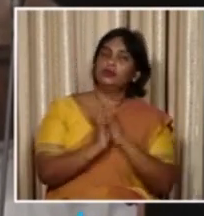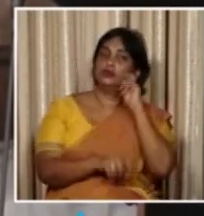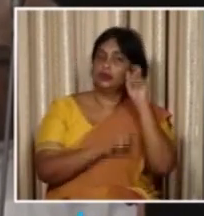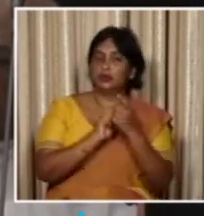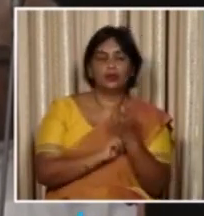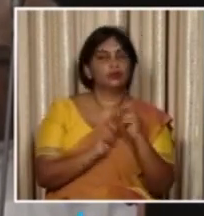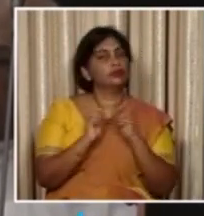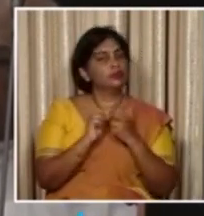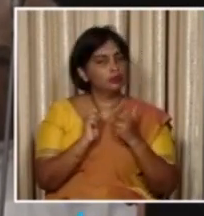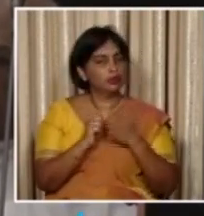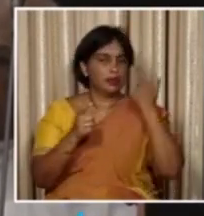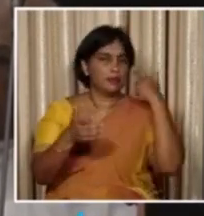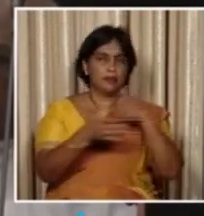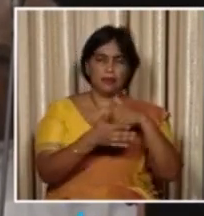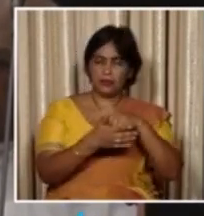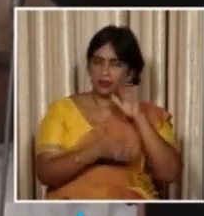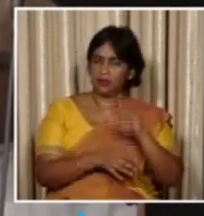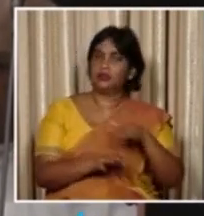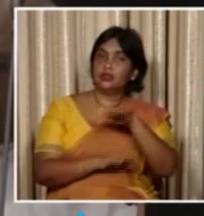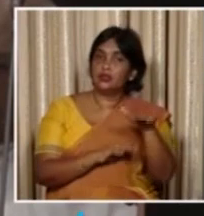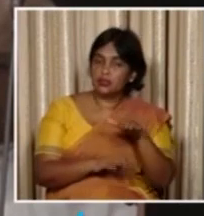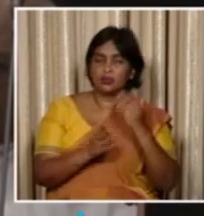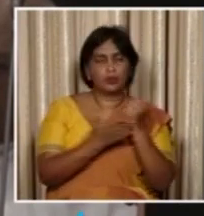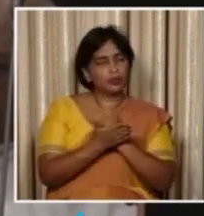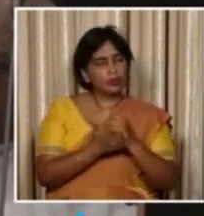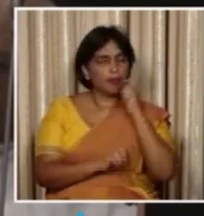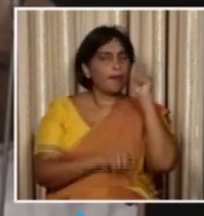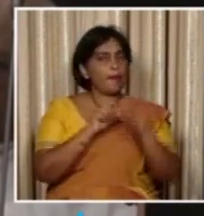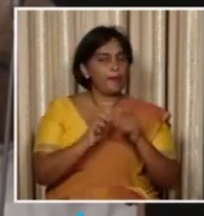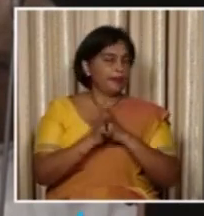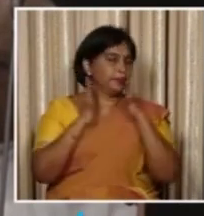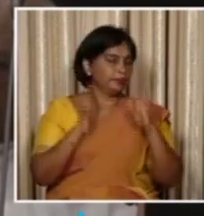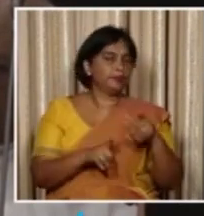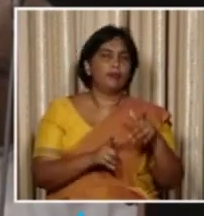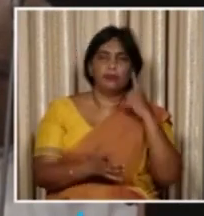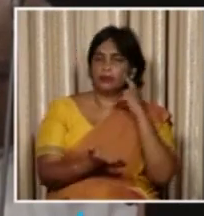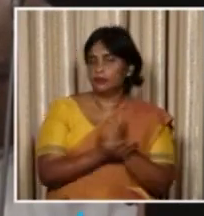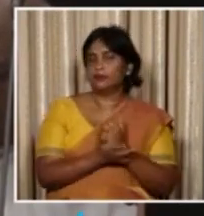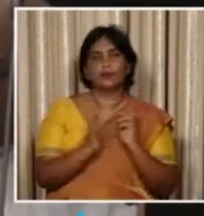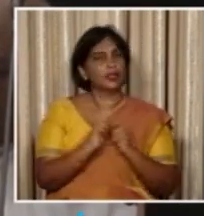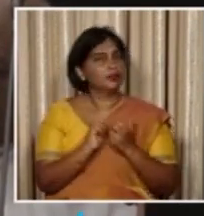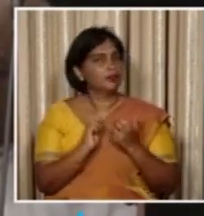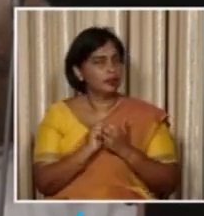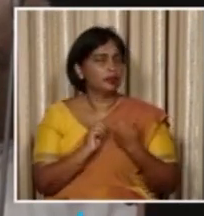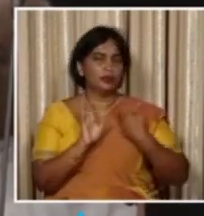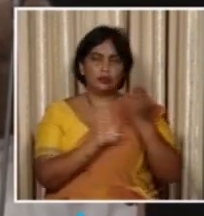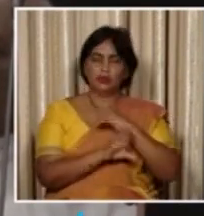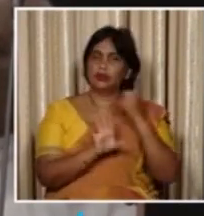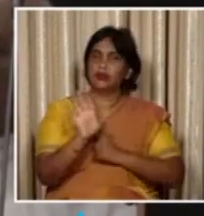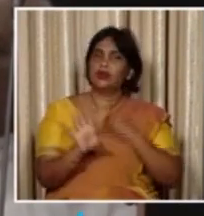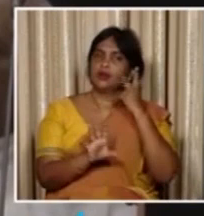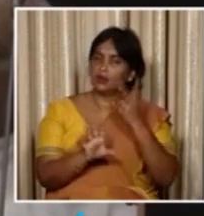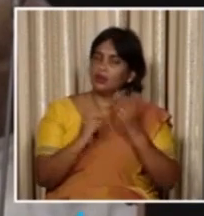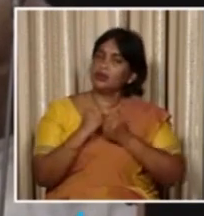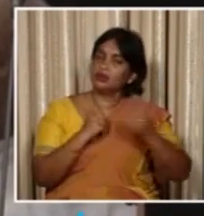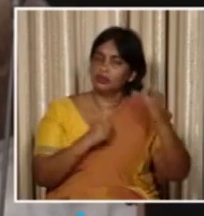ආර්ථික අර්බුදයේ පීඩාව තිබෙනවා. සමාජයේ සෑම ජන කොටසම ඉතා කටුක මාවතක පසුගිය වසර 2030